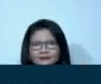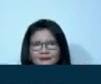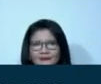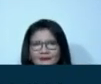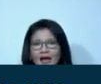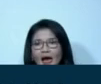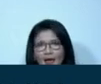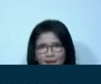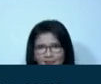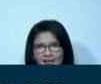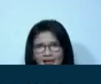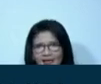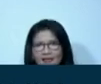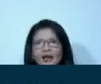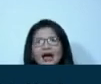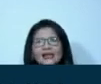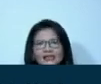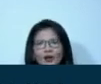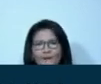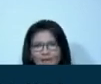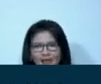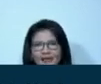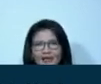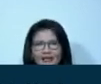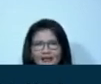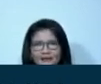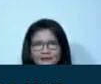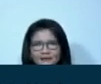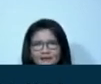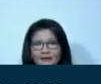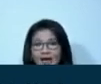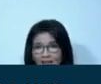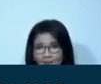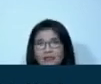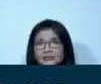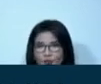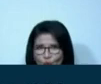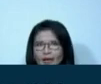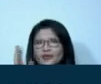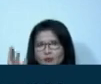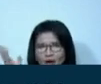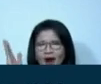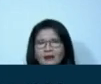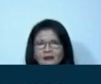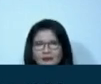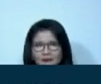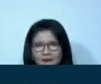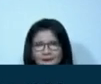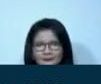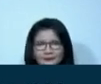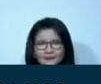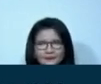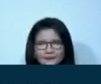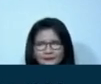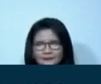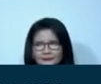Bagaimana jalannya debat Perdana eh Pilpres yang kemarin tampil adalah Ganjar pranowo Anis Baswedan